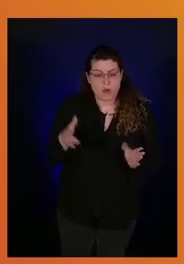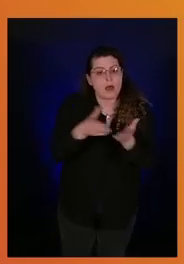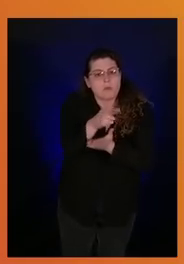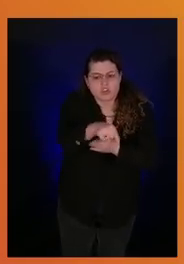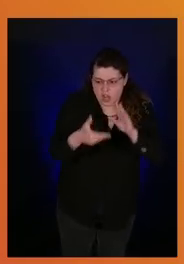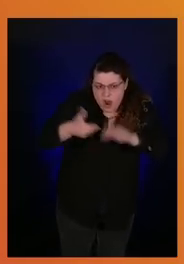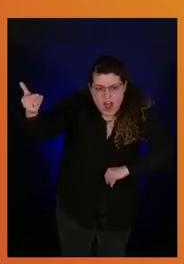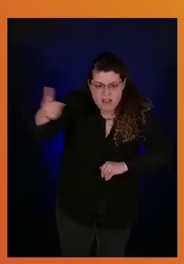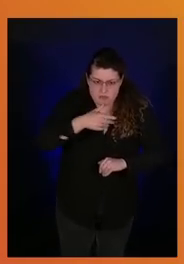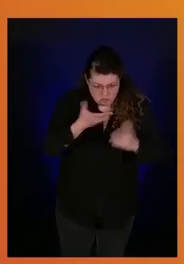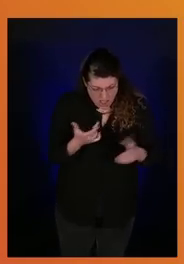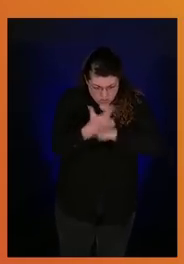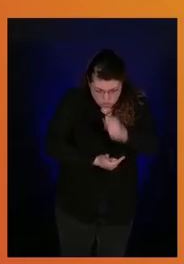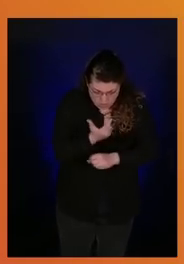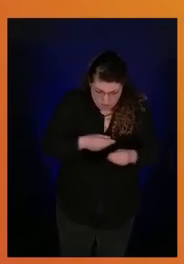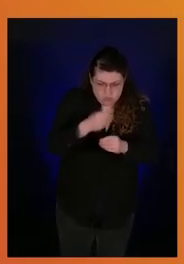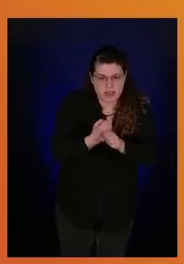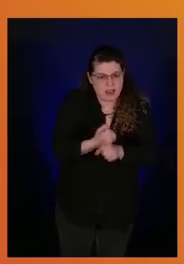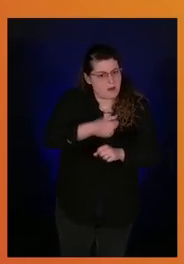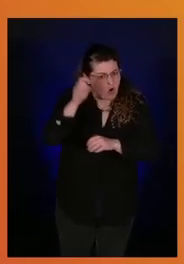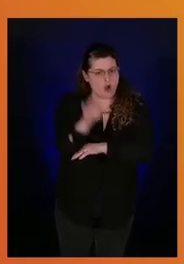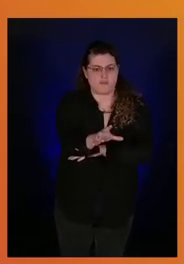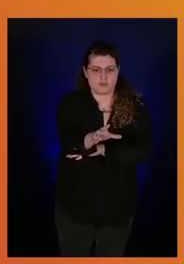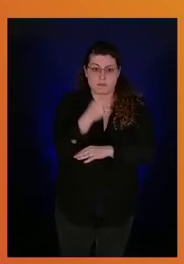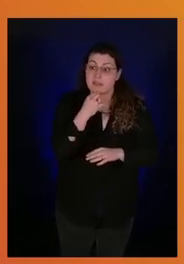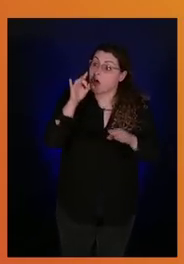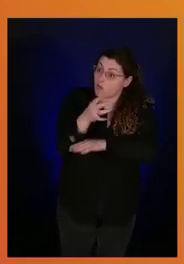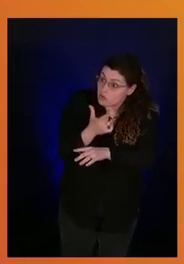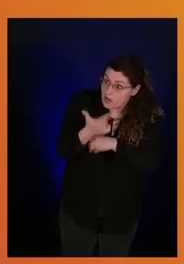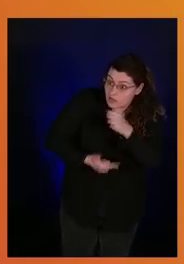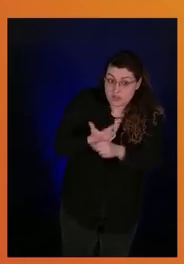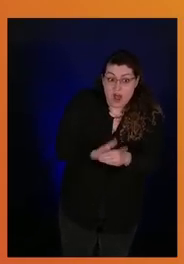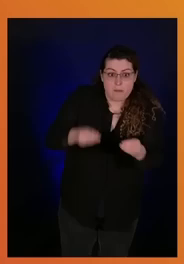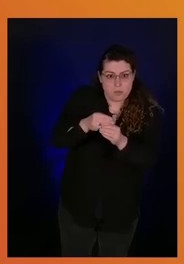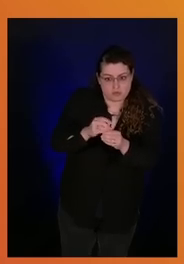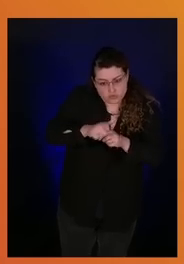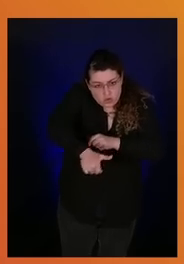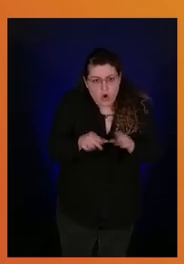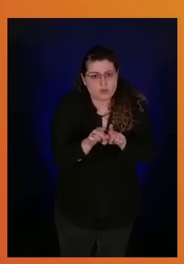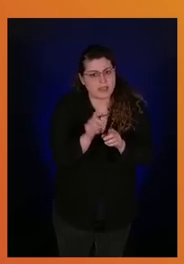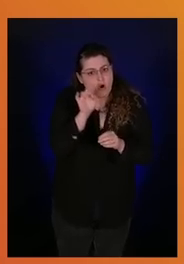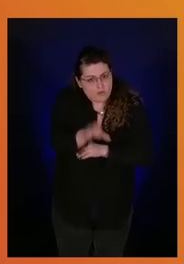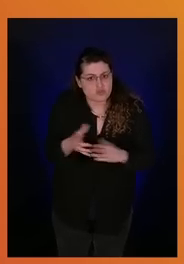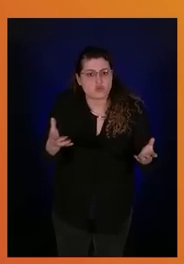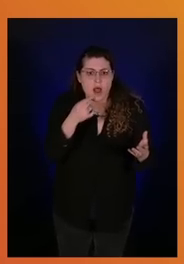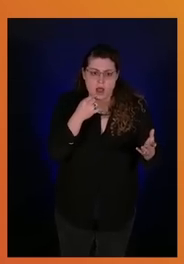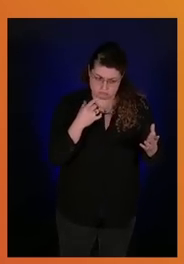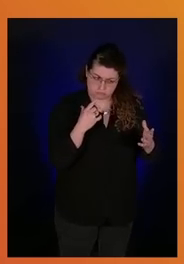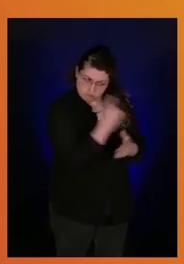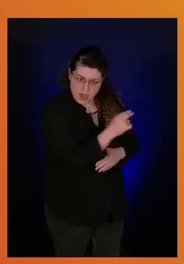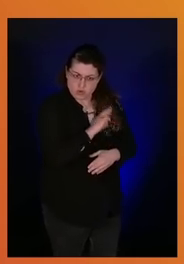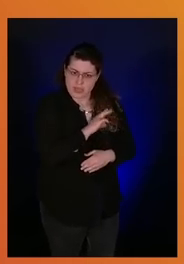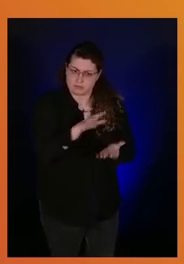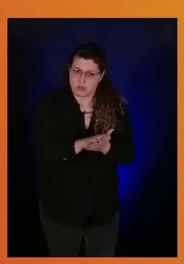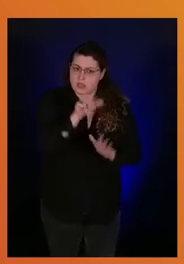on refuse de travailler 2 ans de plus. Et au-delà de refuser de travailler 2 ans de plus, la nécessité, c'est retrouver un départ à la retraite à